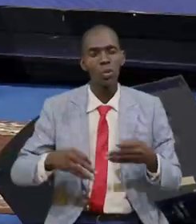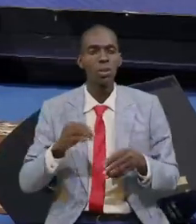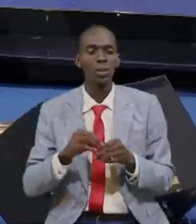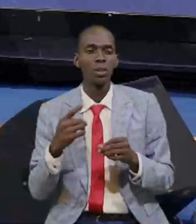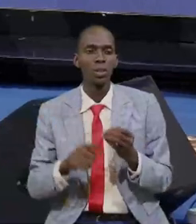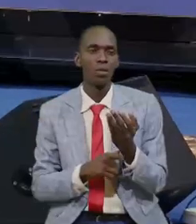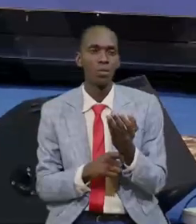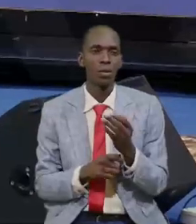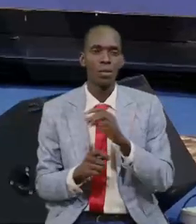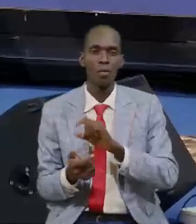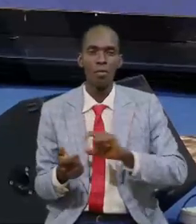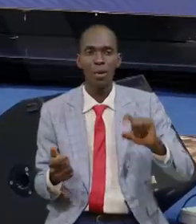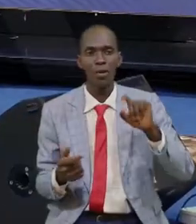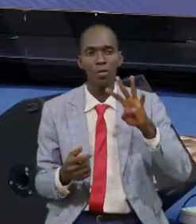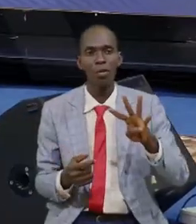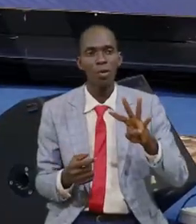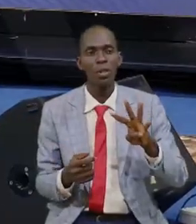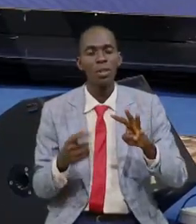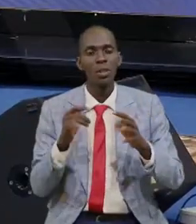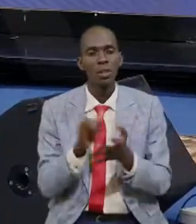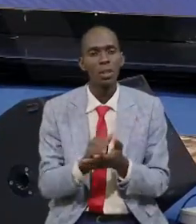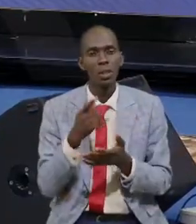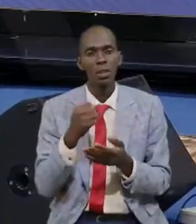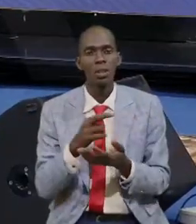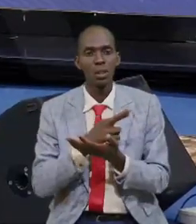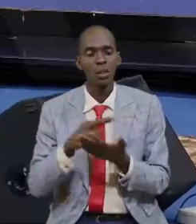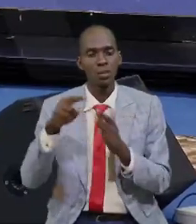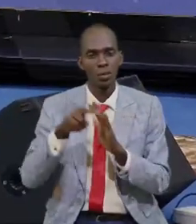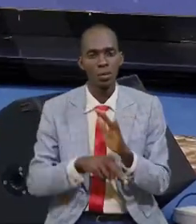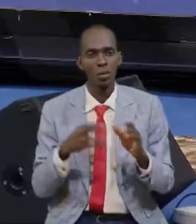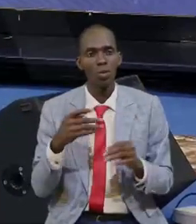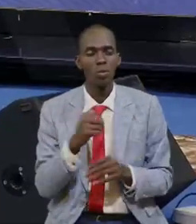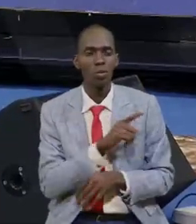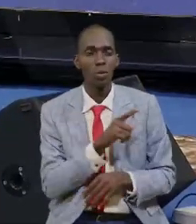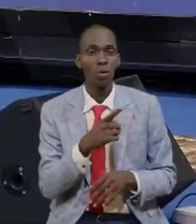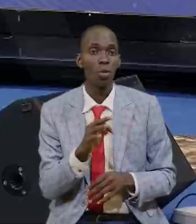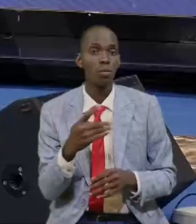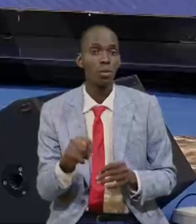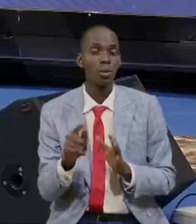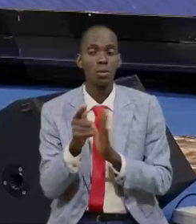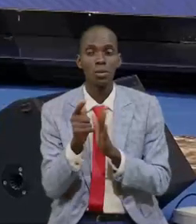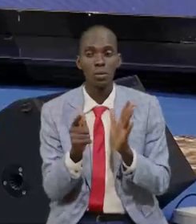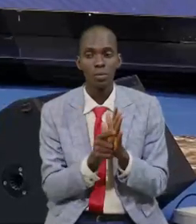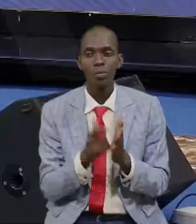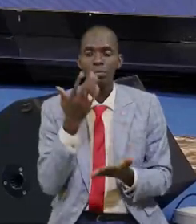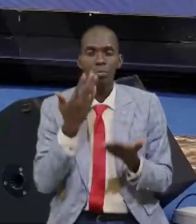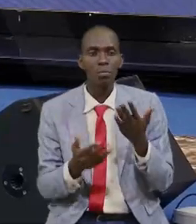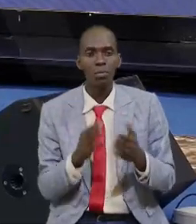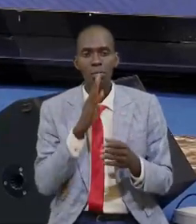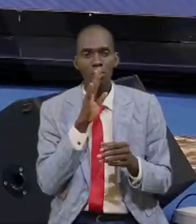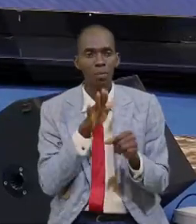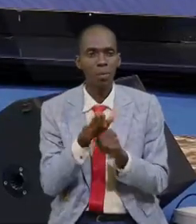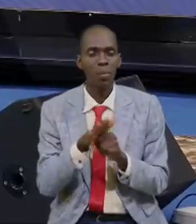cause du péché son propre fils dans une chair semblable à celle du péché. Et cela afin que la justice de la loi